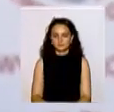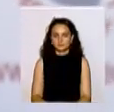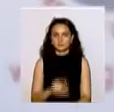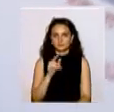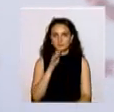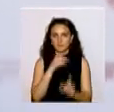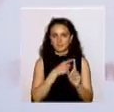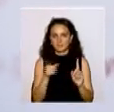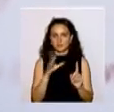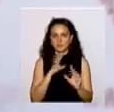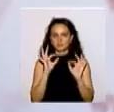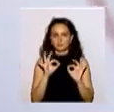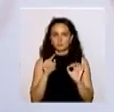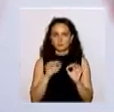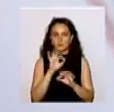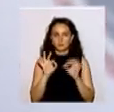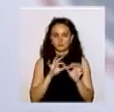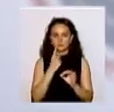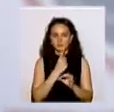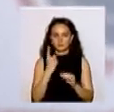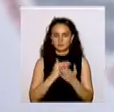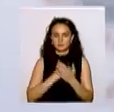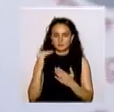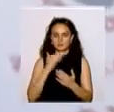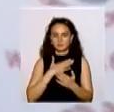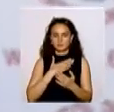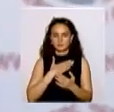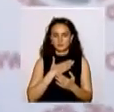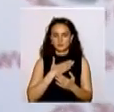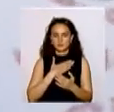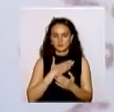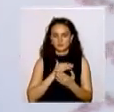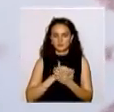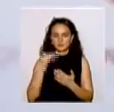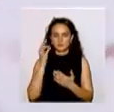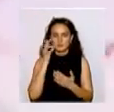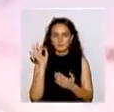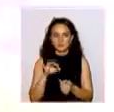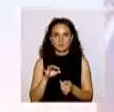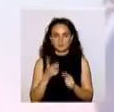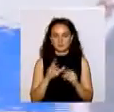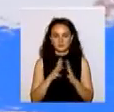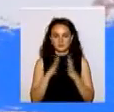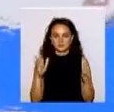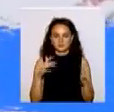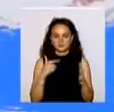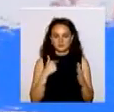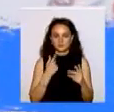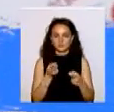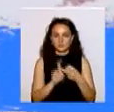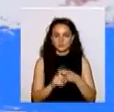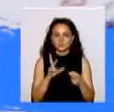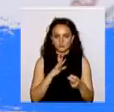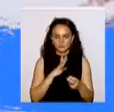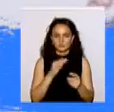მივიღე. ჩვენ შევეხეთ იმას, რასთანაც შეხება უნდა ქონდა რამოდენიმე წელიწადში, უშუალოდ უდიდესი პრაქტიკული გამოცდილება. მე ნაკლებად უფრო ჩახედული გავხდი